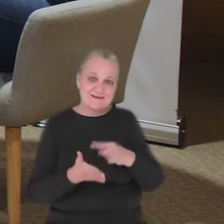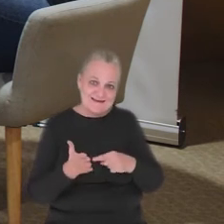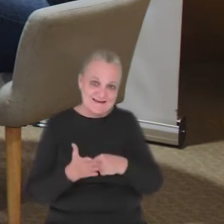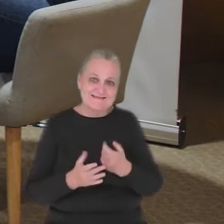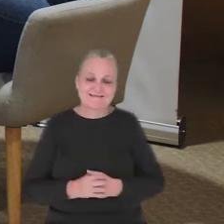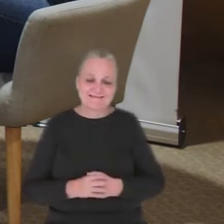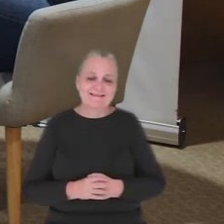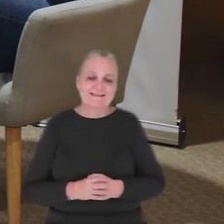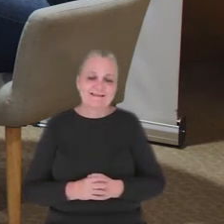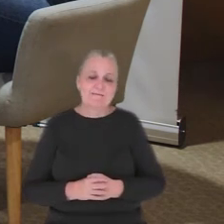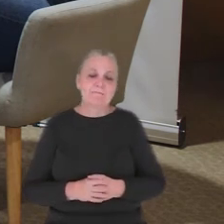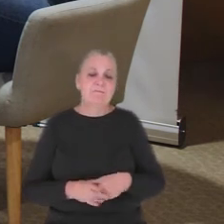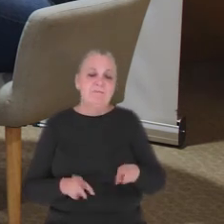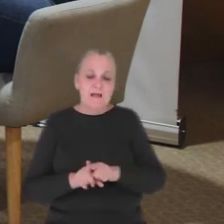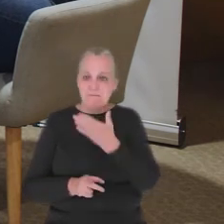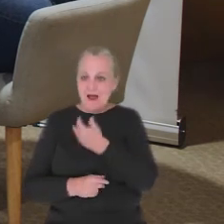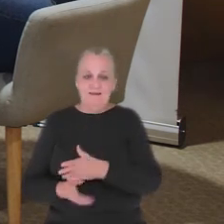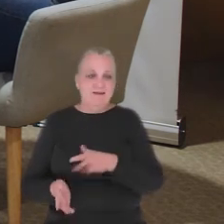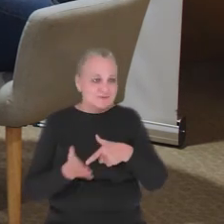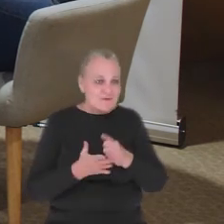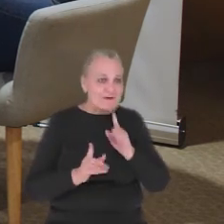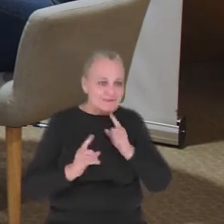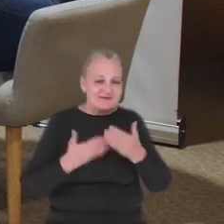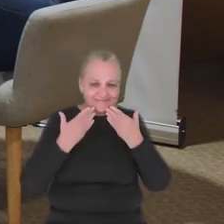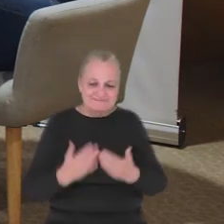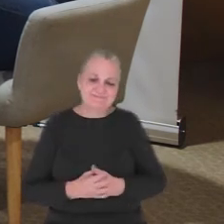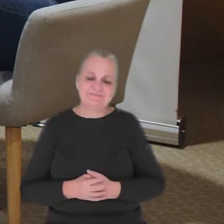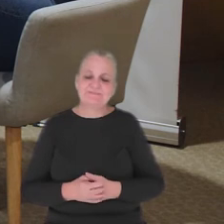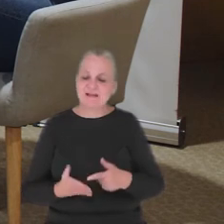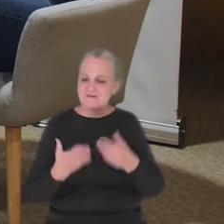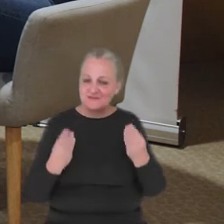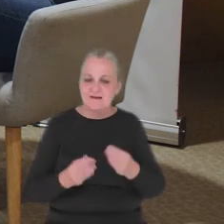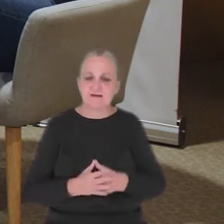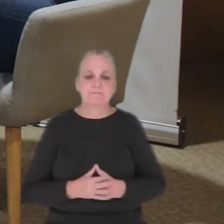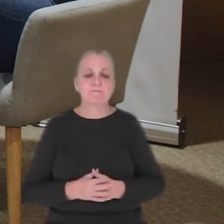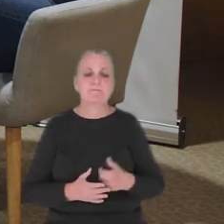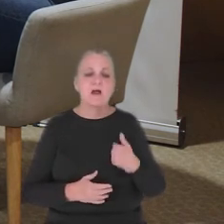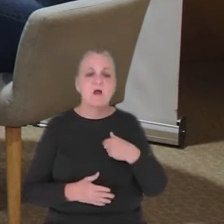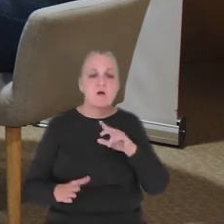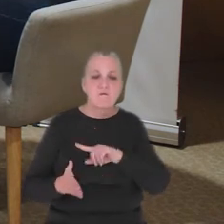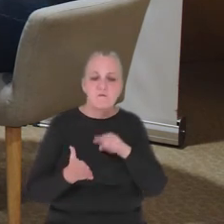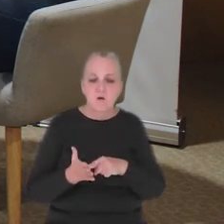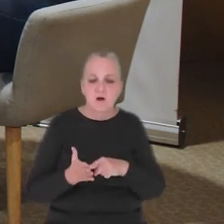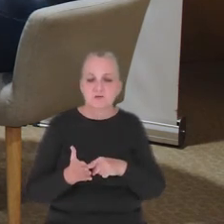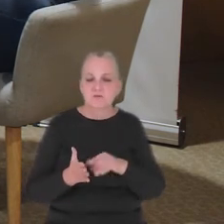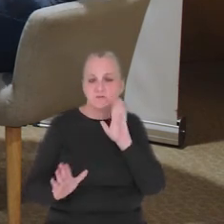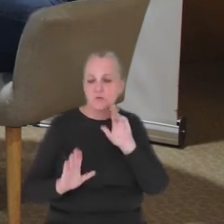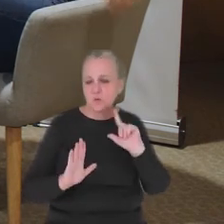także i z Martą. Dziękuję. Wspaniale. A chyba nie, właśnie drugi raz.